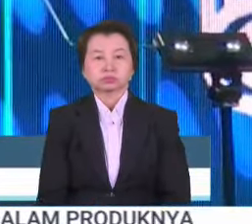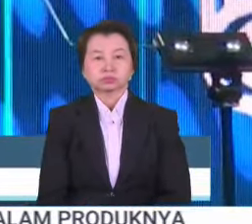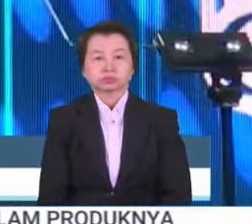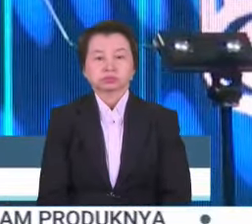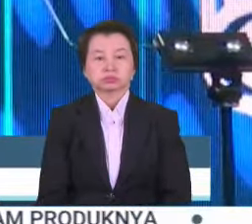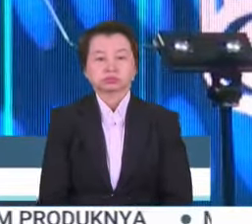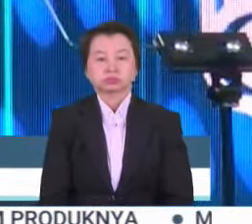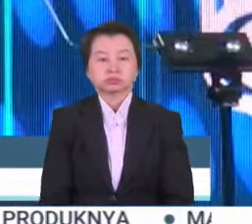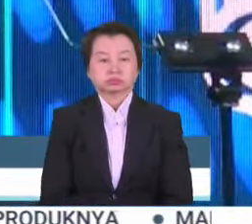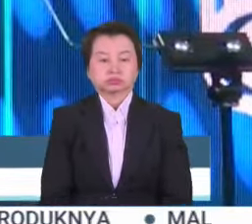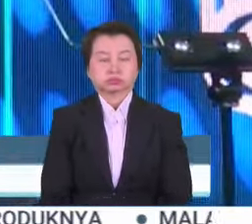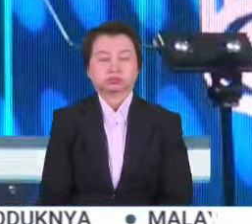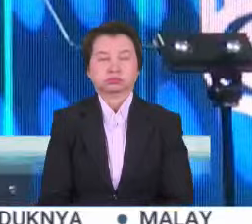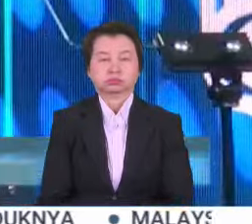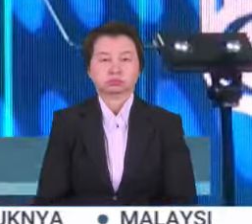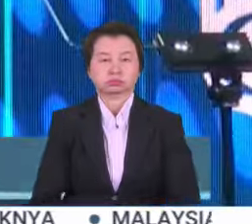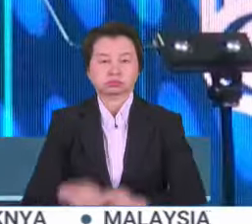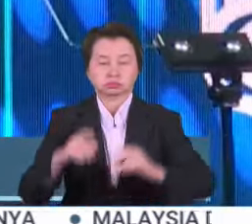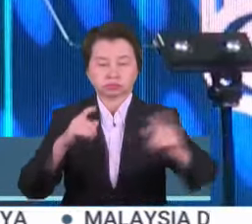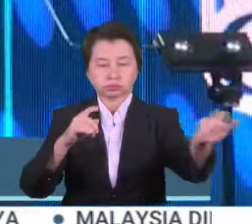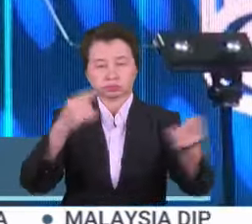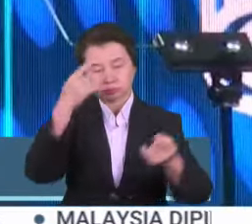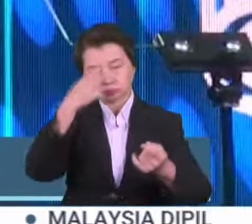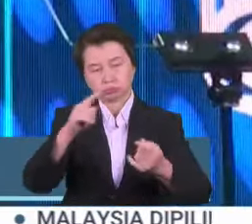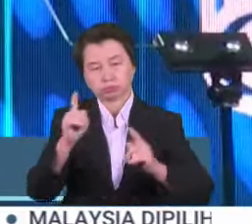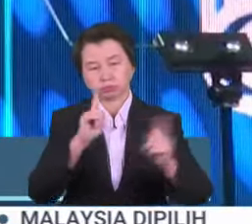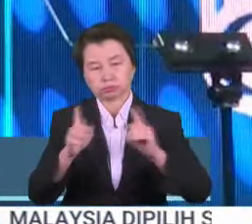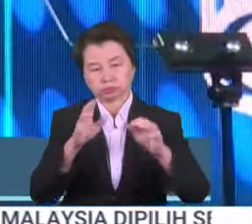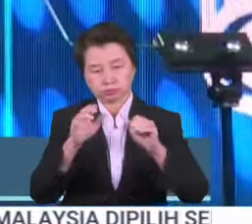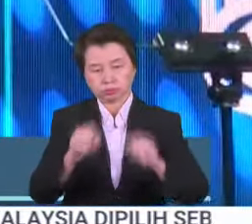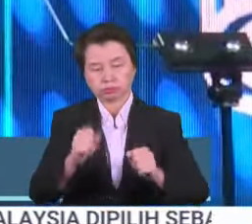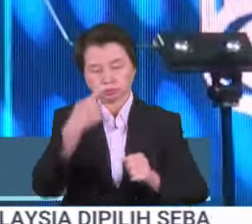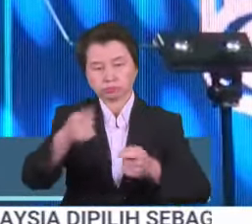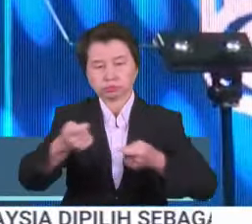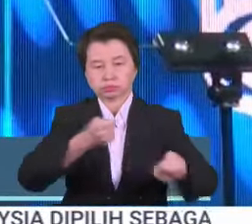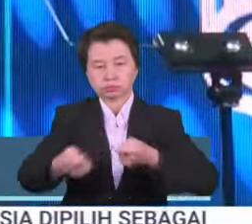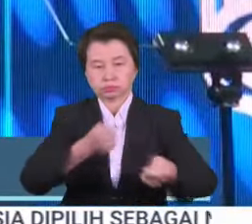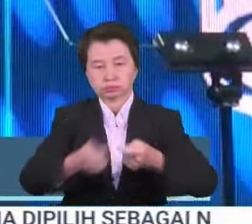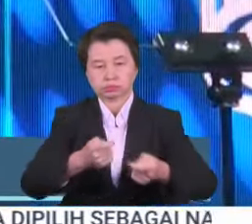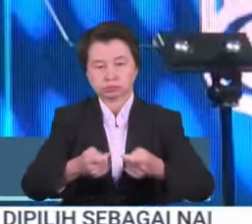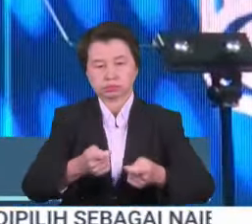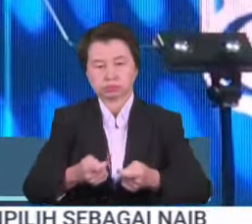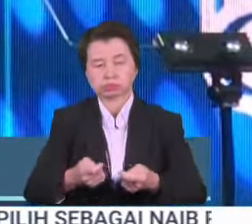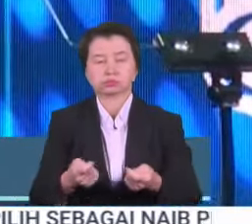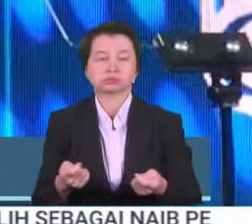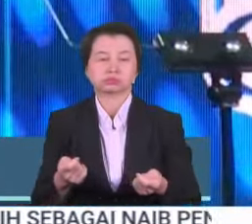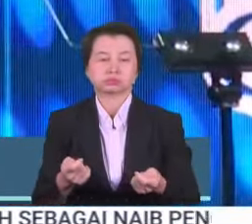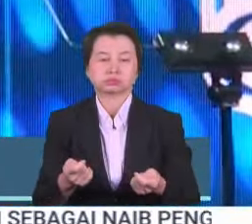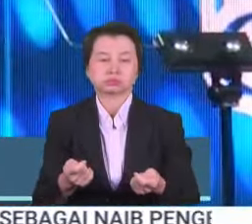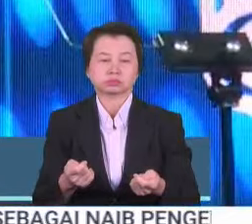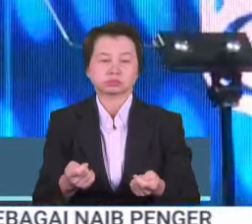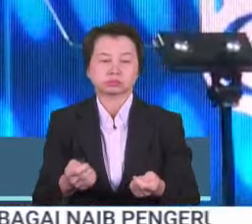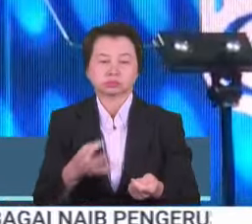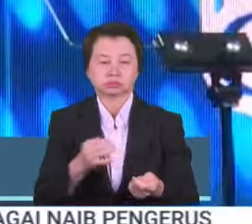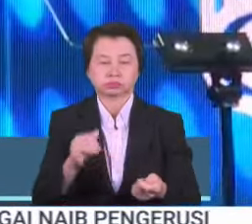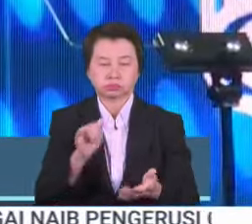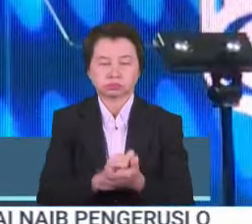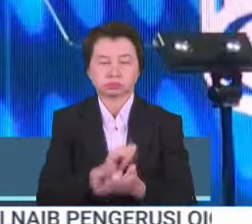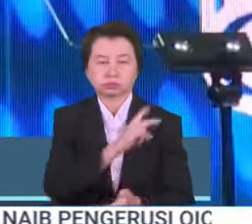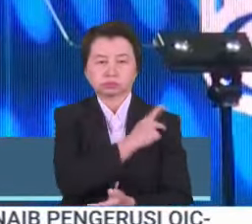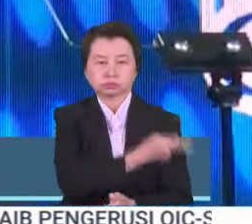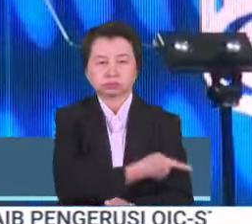With this fast connectivity, low latency and capacity to handle massive data flows, 5G will